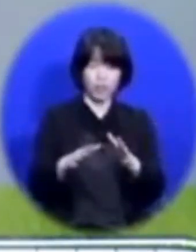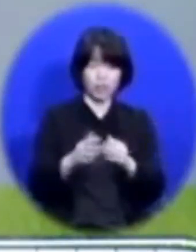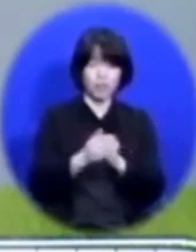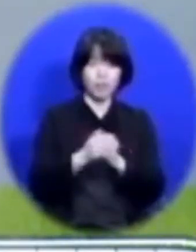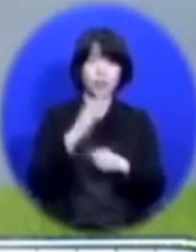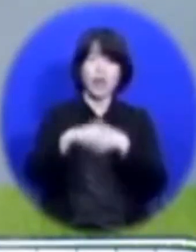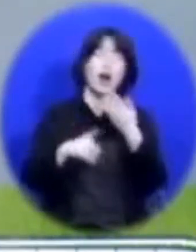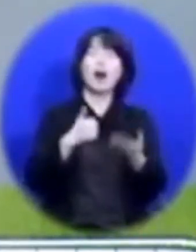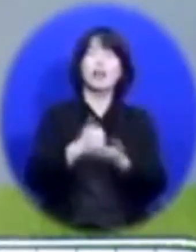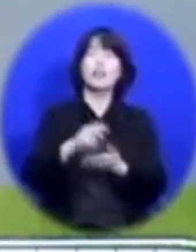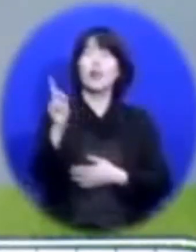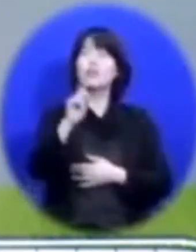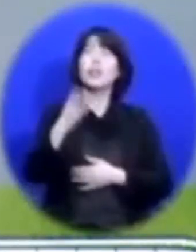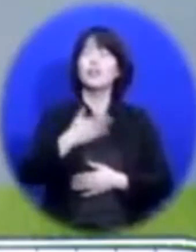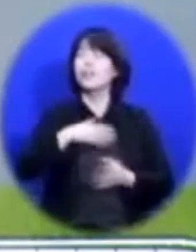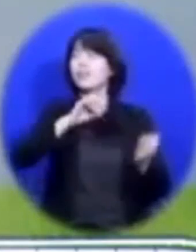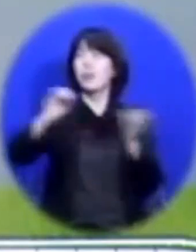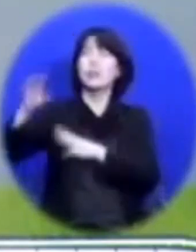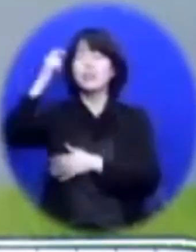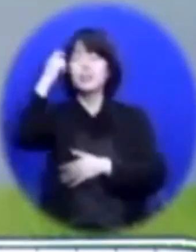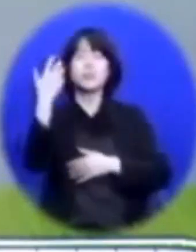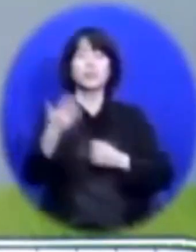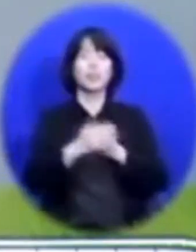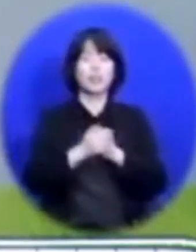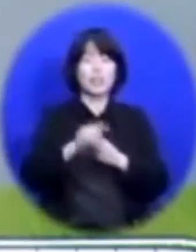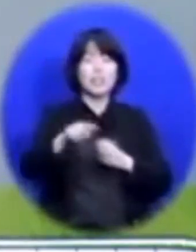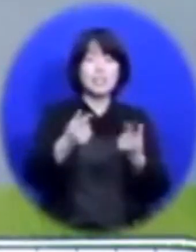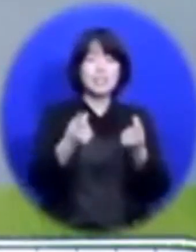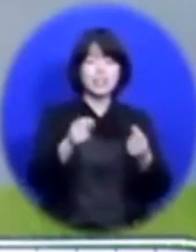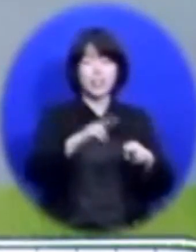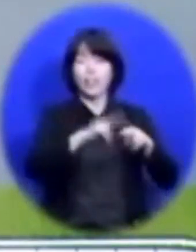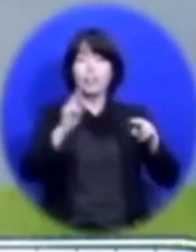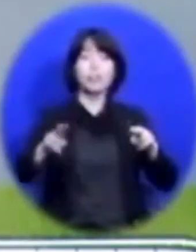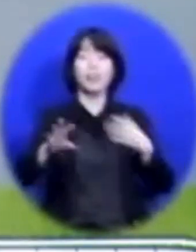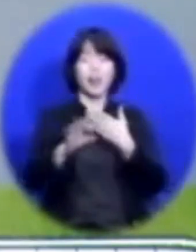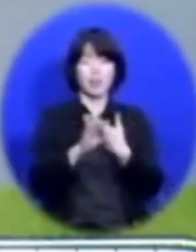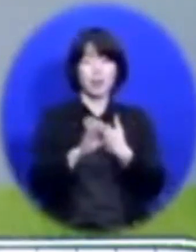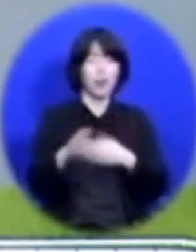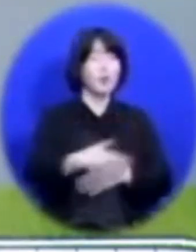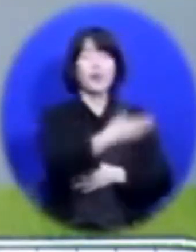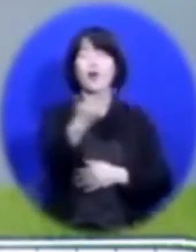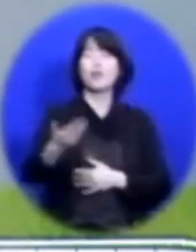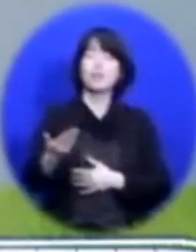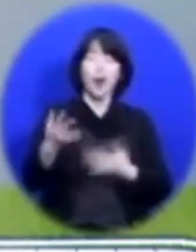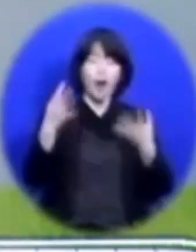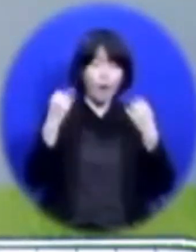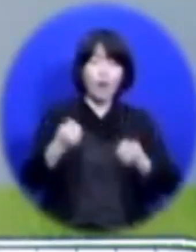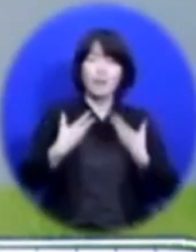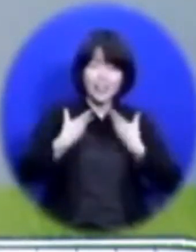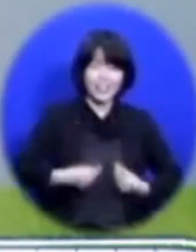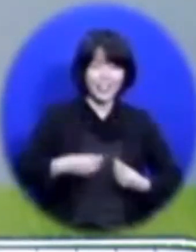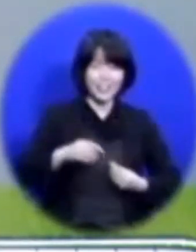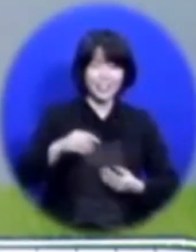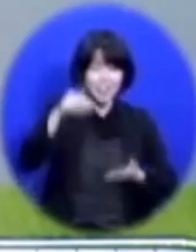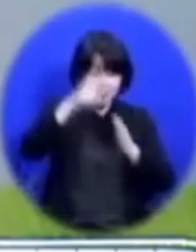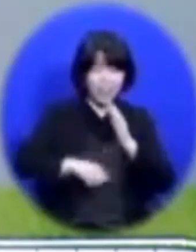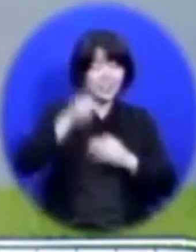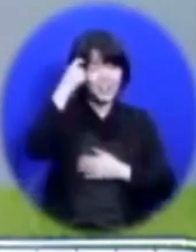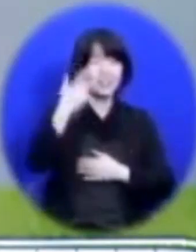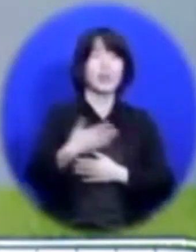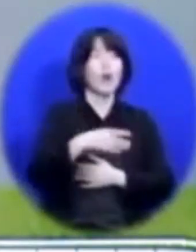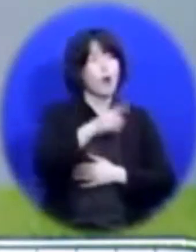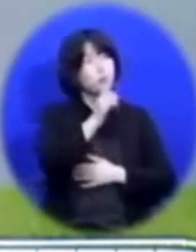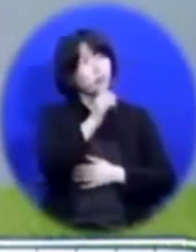은퇴하는순간에"하나님,어찌하여 저를버리셨나이까?"라고말하게된다면,여러분은얼마나큰절망에 빠지시겠습니까?"